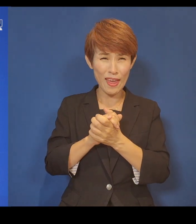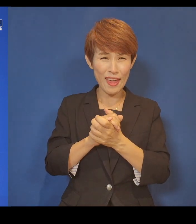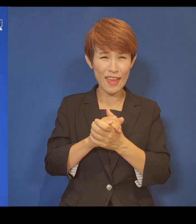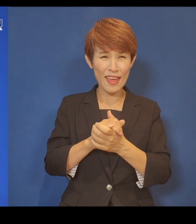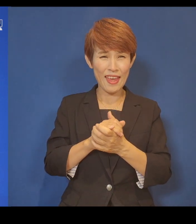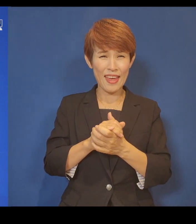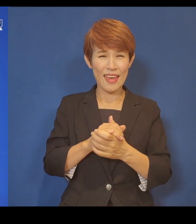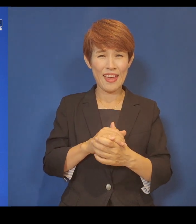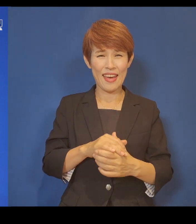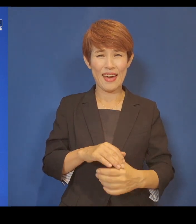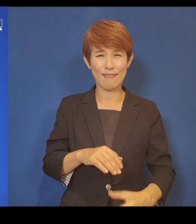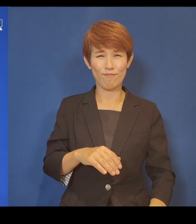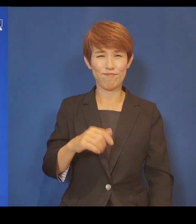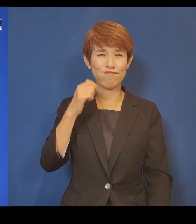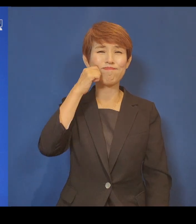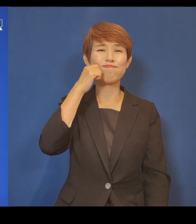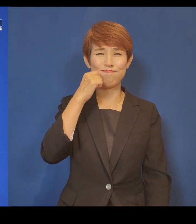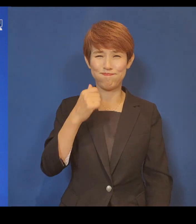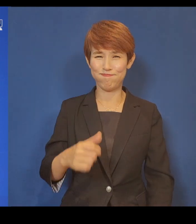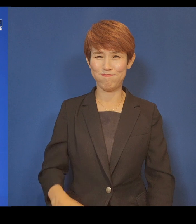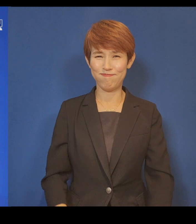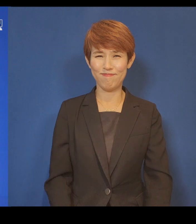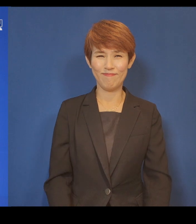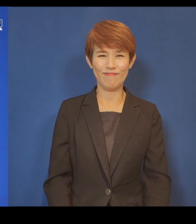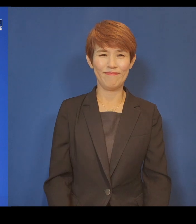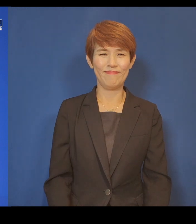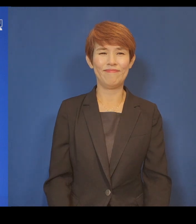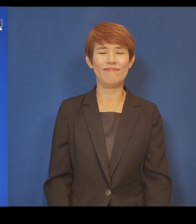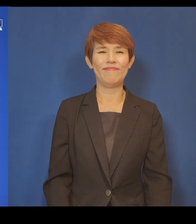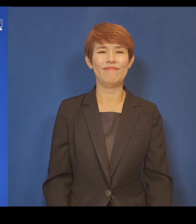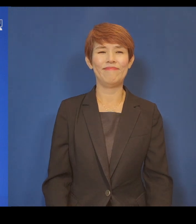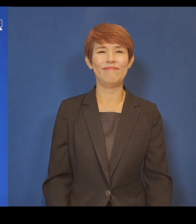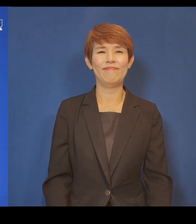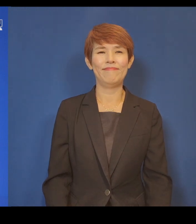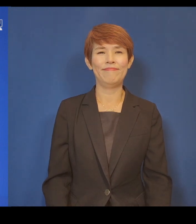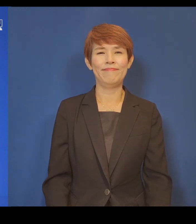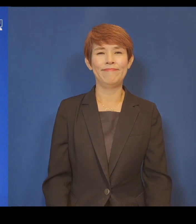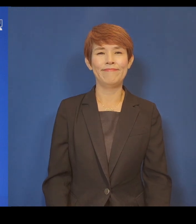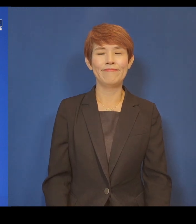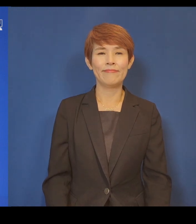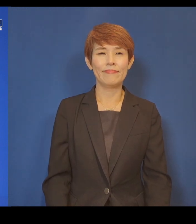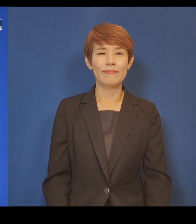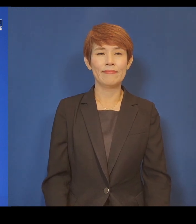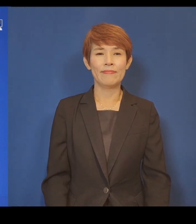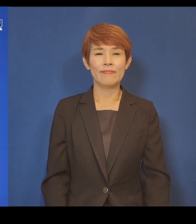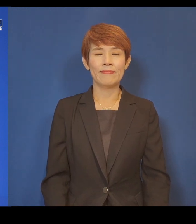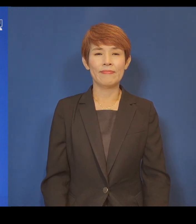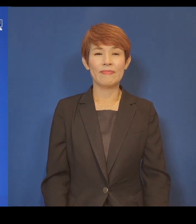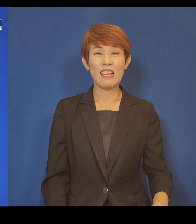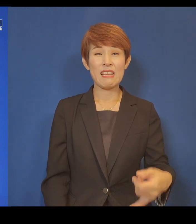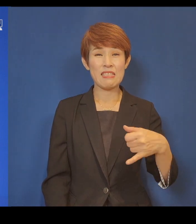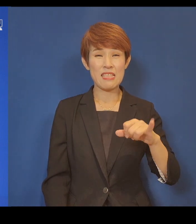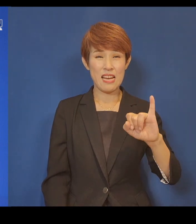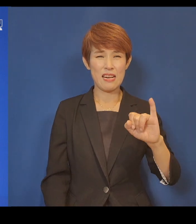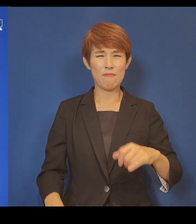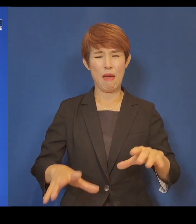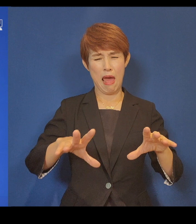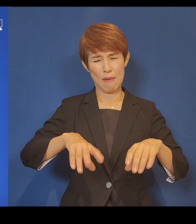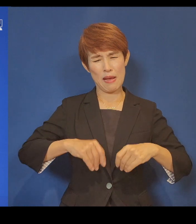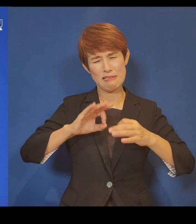젖 먹는 애가 그런 기도를 했겠습니까? 아니지요. 이 아이에게 일어난